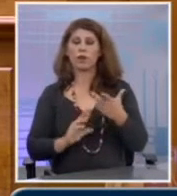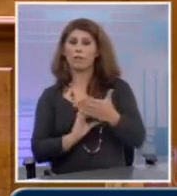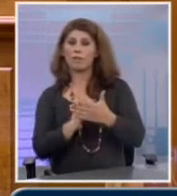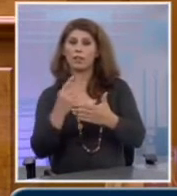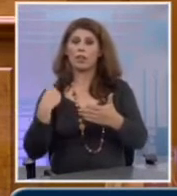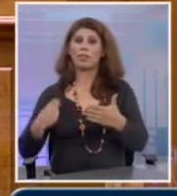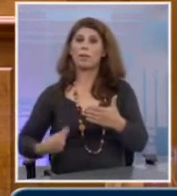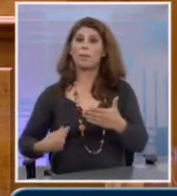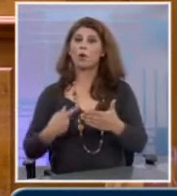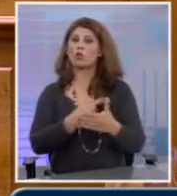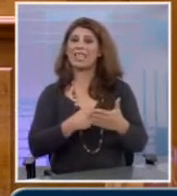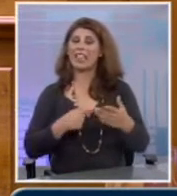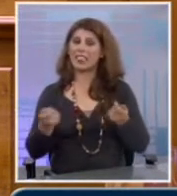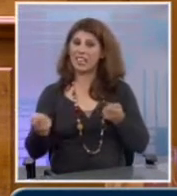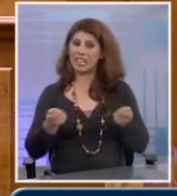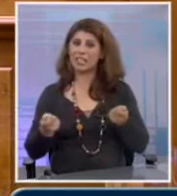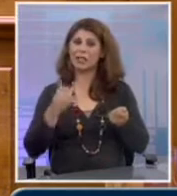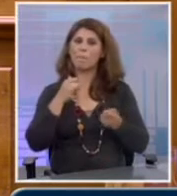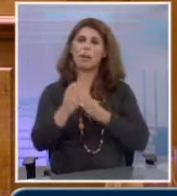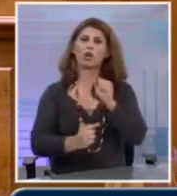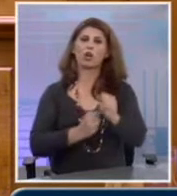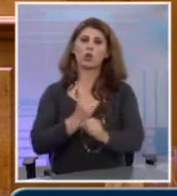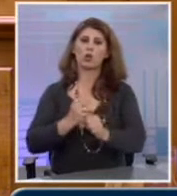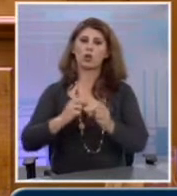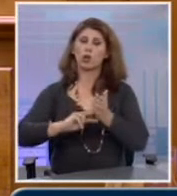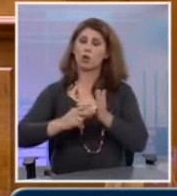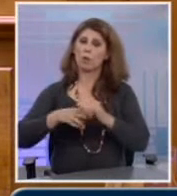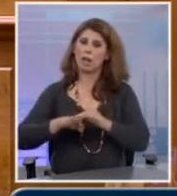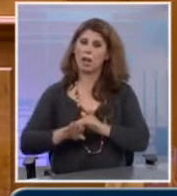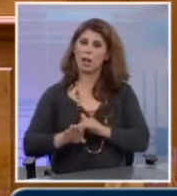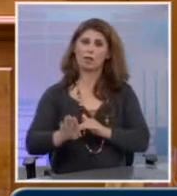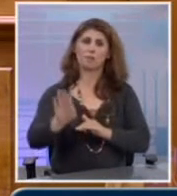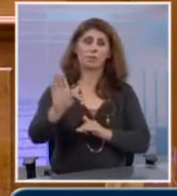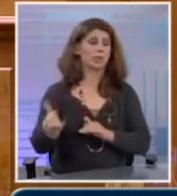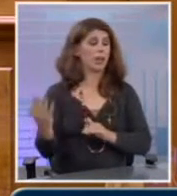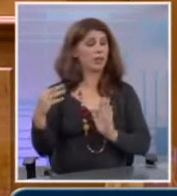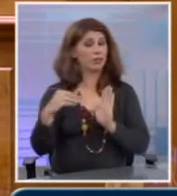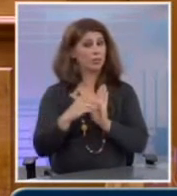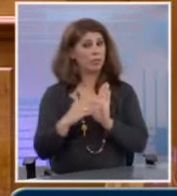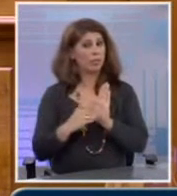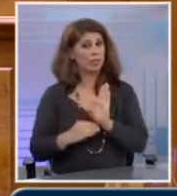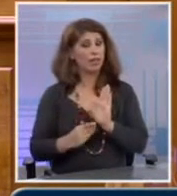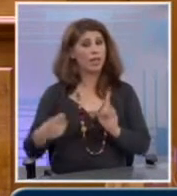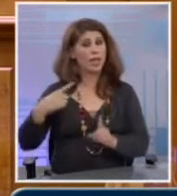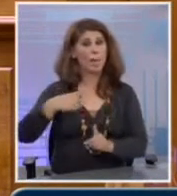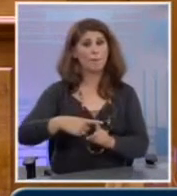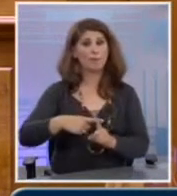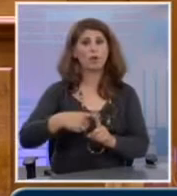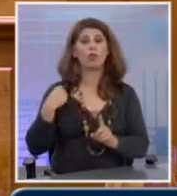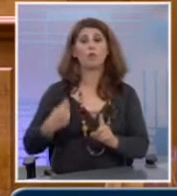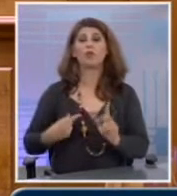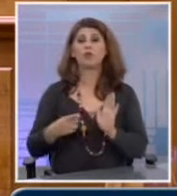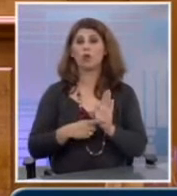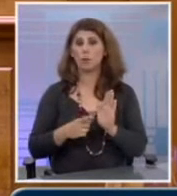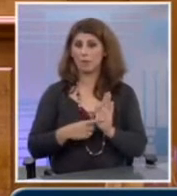της δημόσιας διοίκησης και στη μακροχρόνια οικονομική ανάκαμψη. Δεν θα περιλαμβάνουν όμως επιπλέον